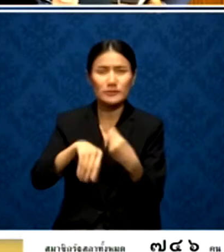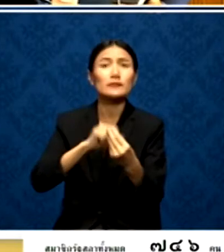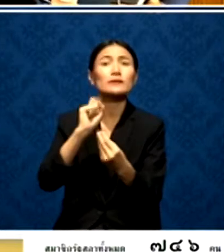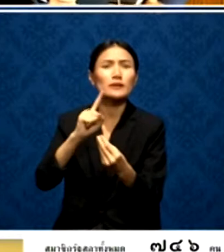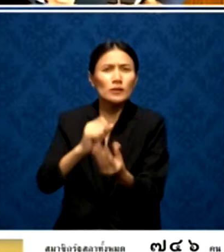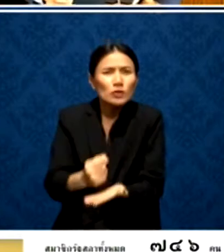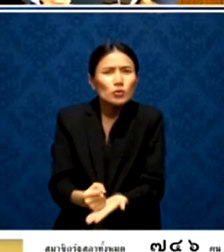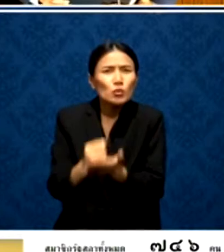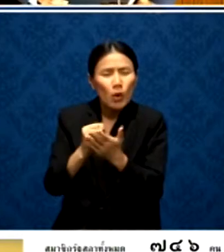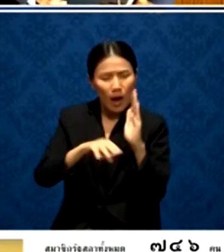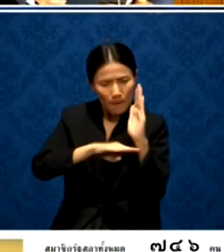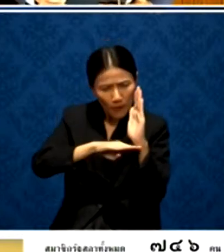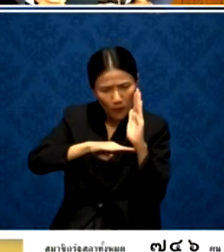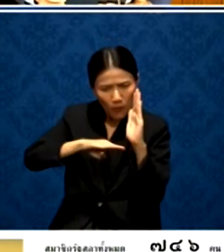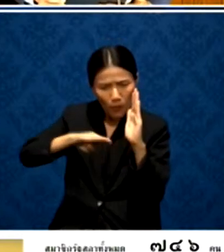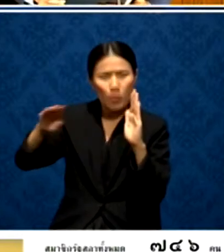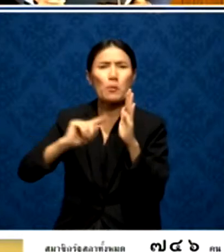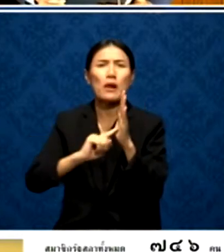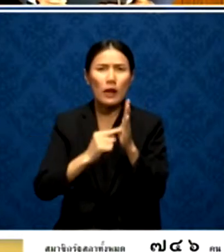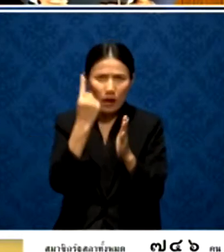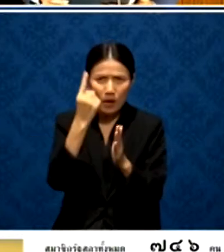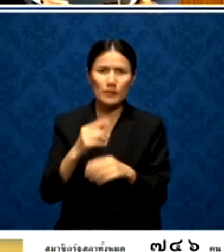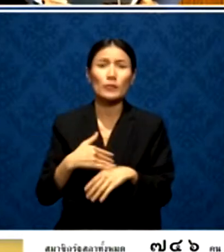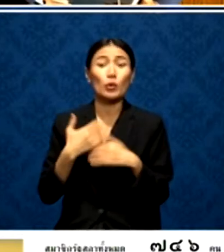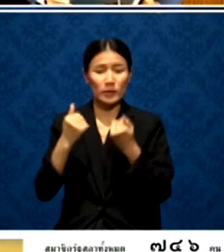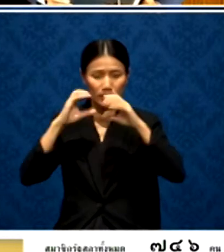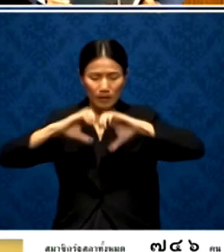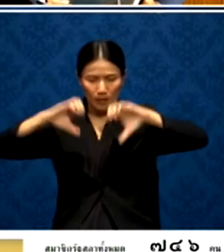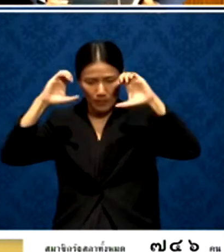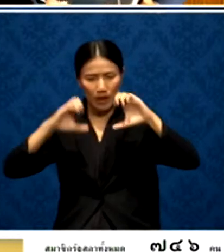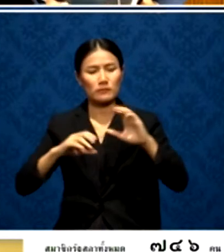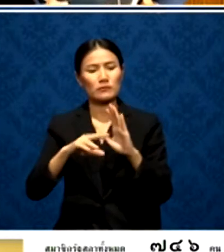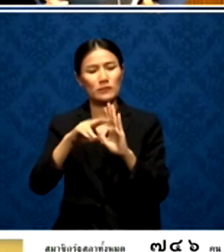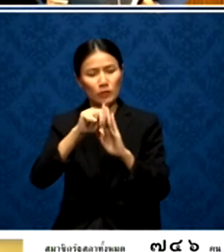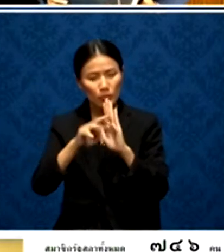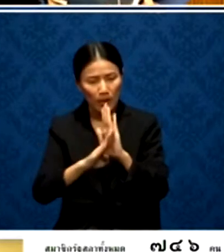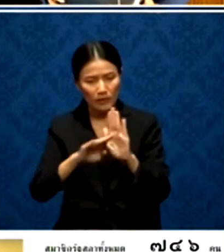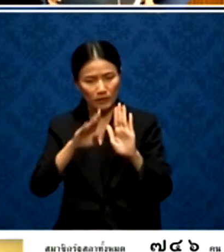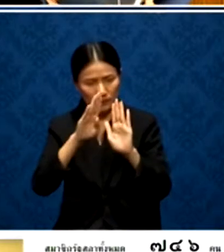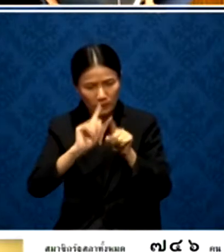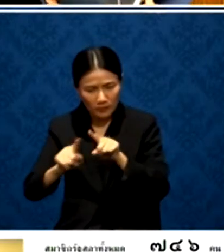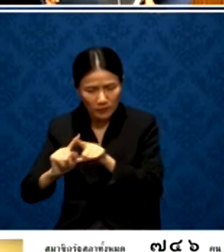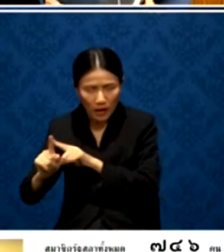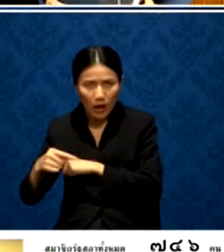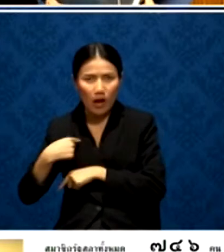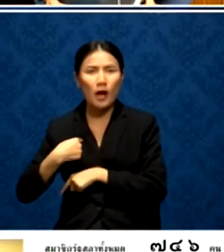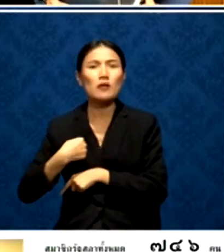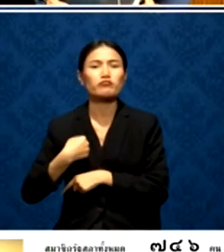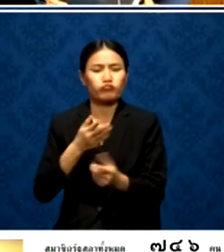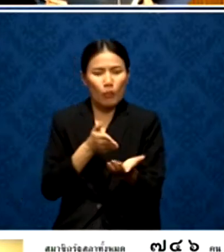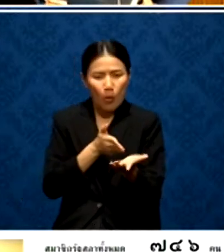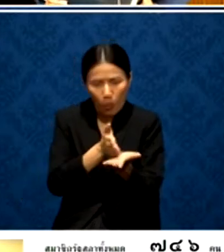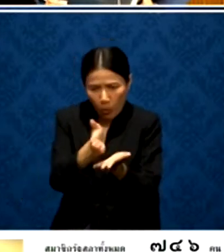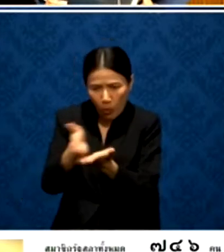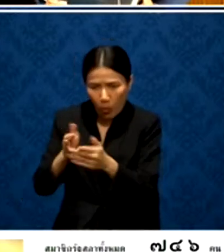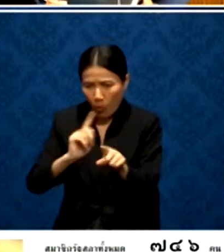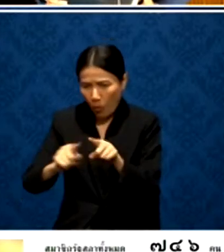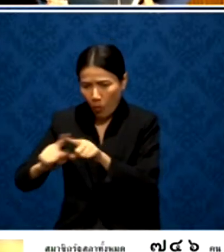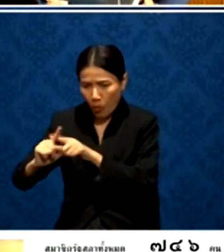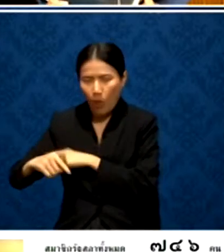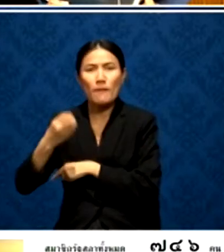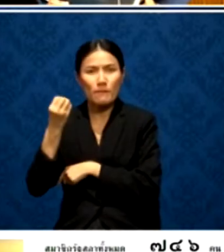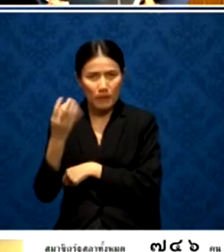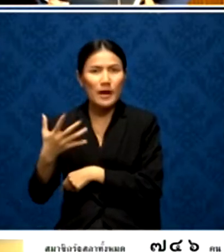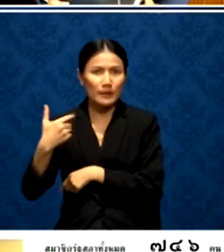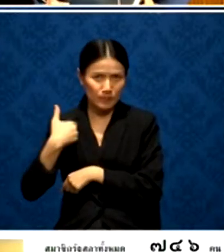รัฐบาลมีนโยบายอีกหลายหลักประการที่สามารถทำได้โดยเร็วเพื่อเร่งแก้ปัญหาและช่วยเหลือประชาชนผ่านนโยบาย